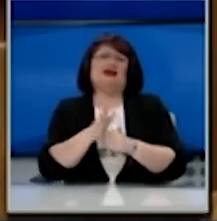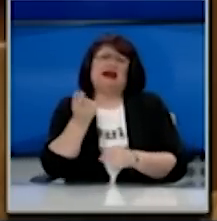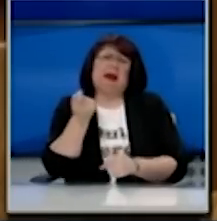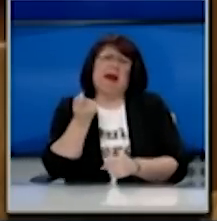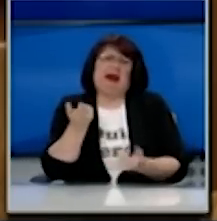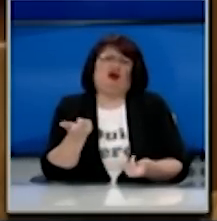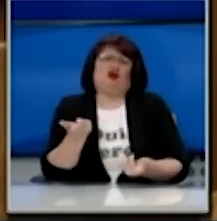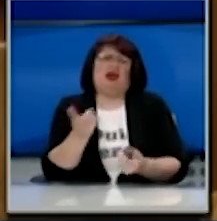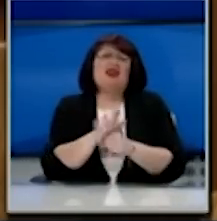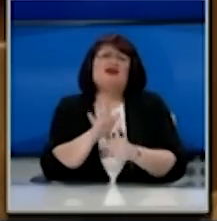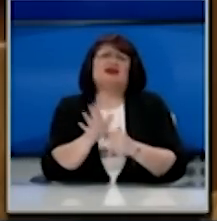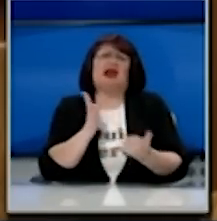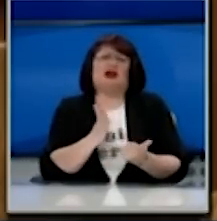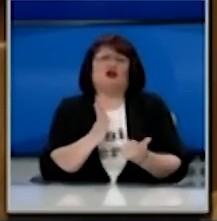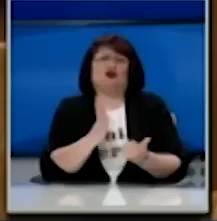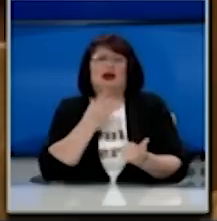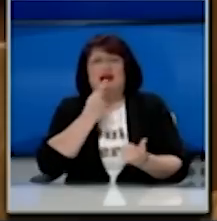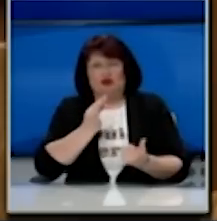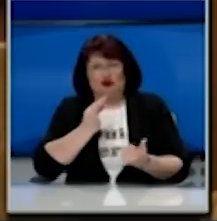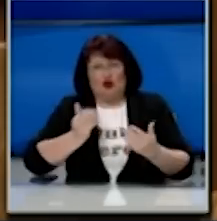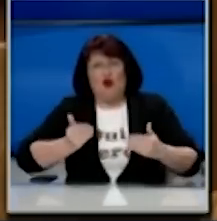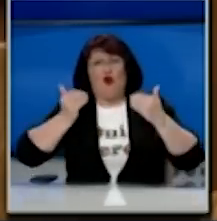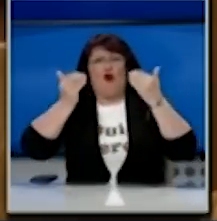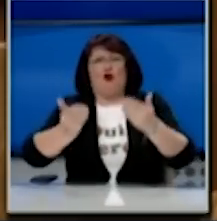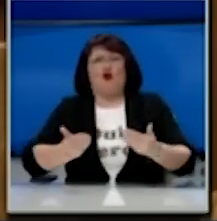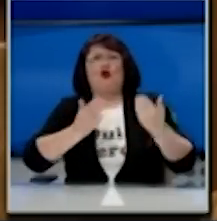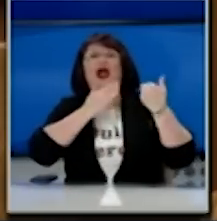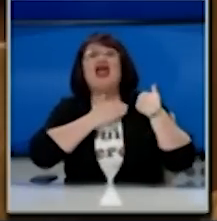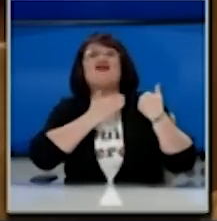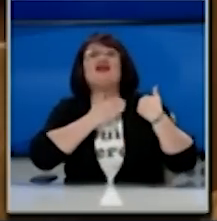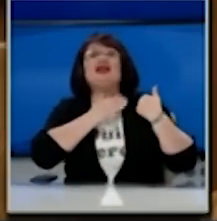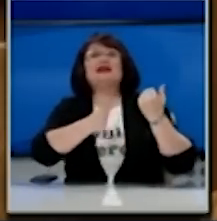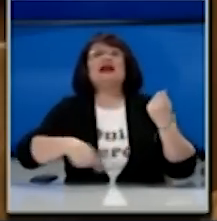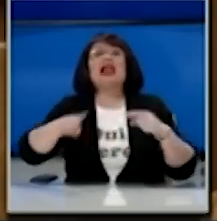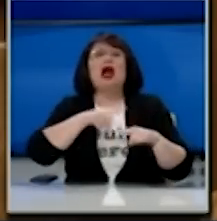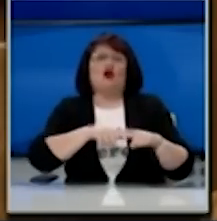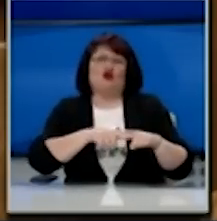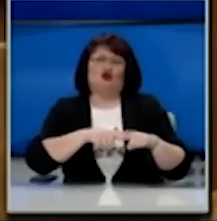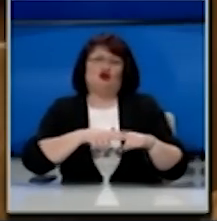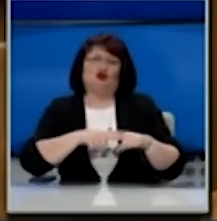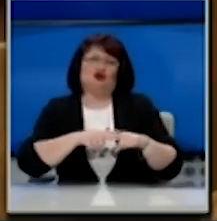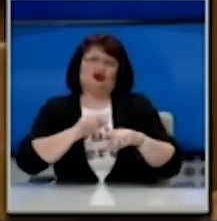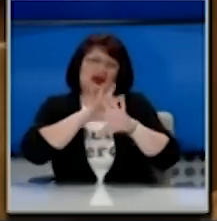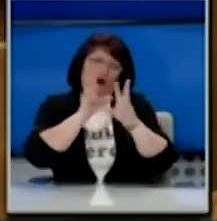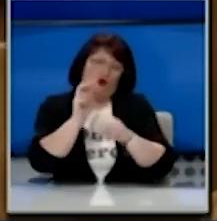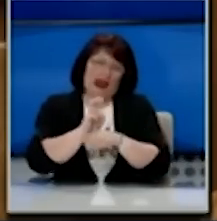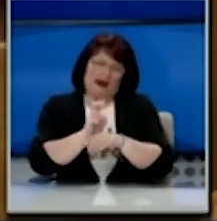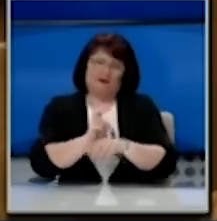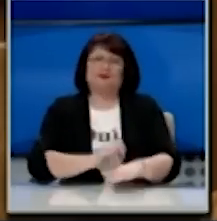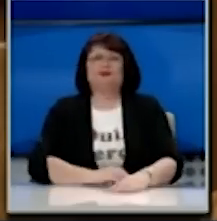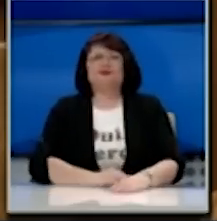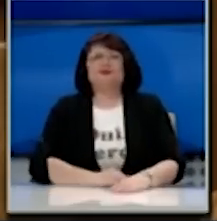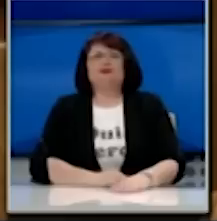ελάχιστο και γι' αυτό να μεταθέτετε την ευθύνη στον ελληνικό λαό για όλα τα υπόλοιπα.